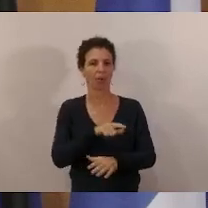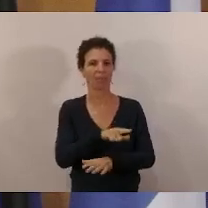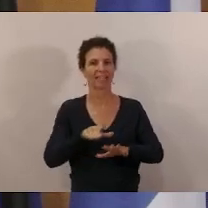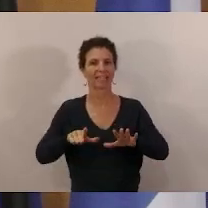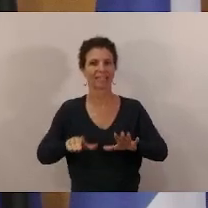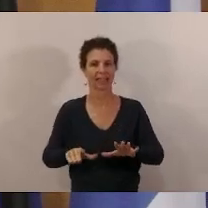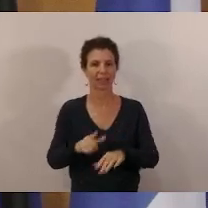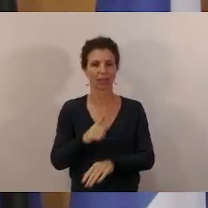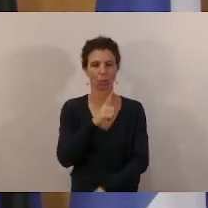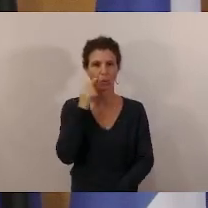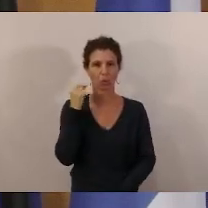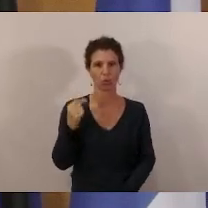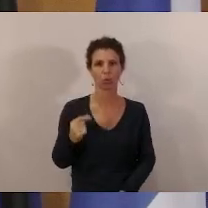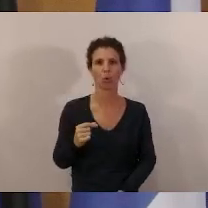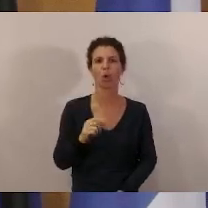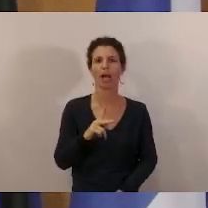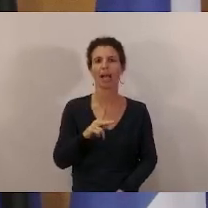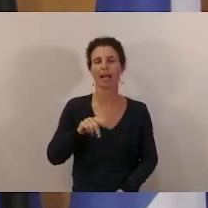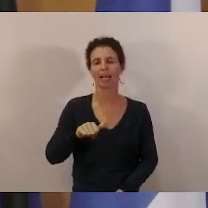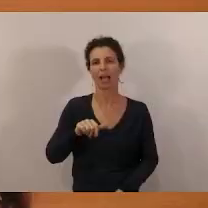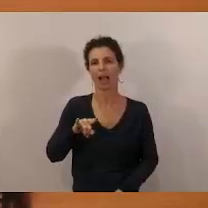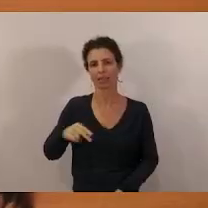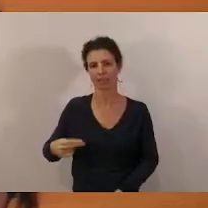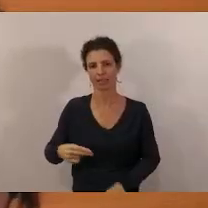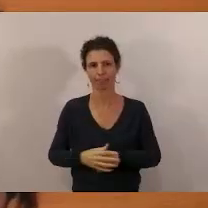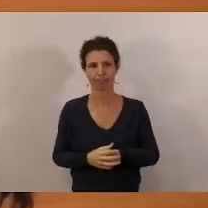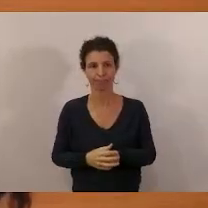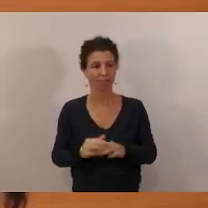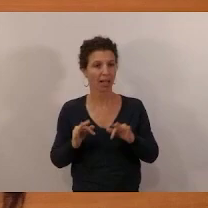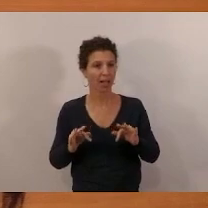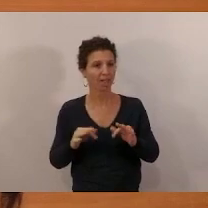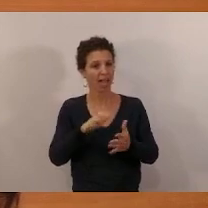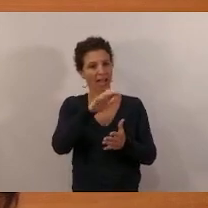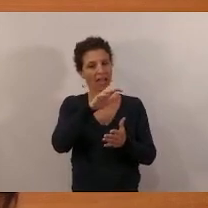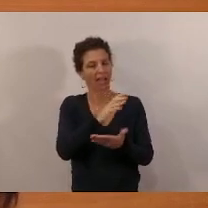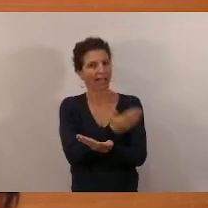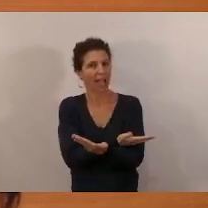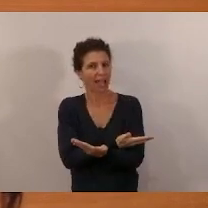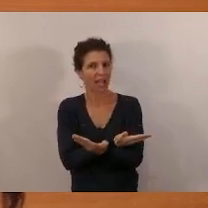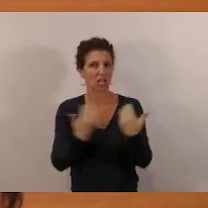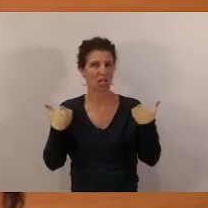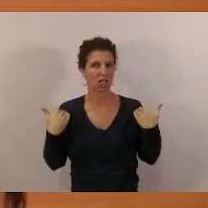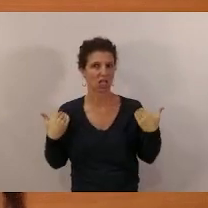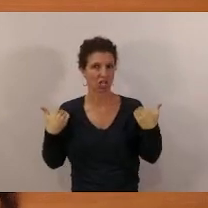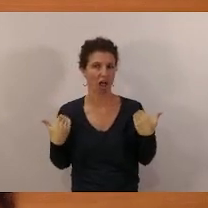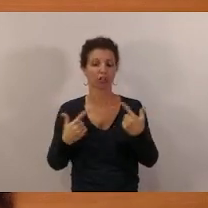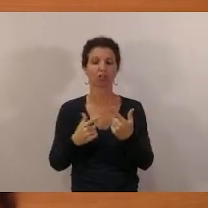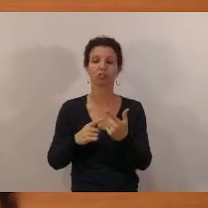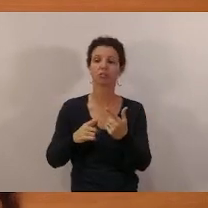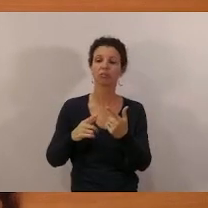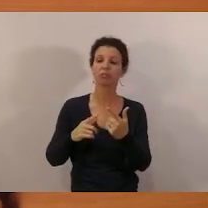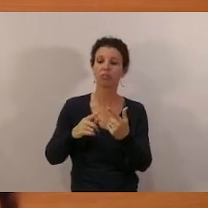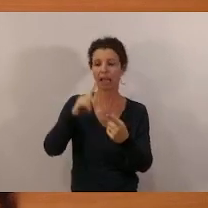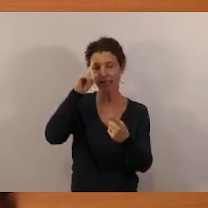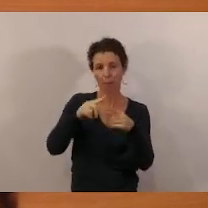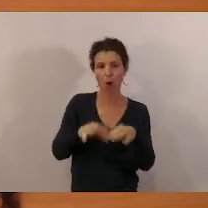Monsieur Kahn. Donc, il s'agit d'approuver un cahier des charges de rétrocession d'un droit au bail d'un local